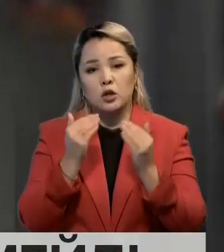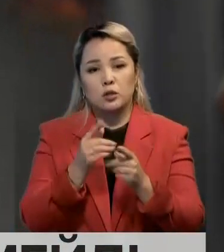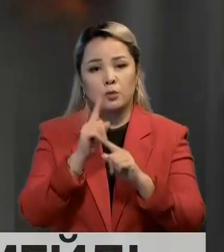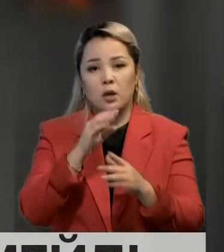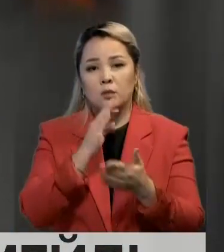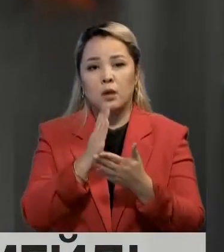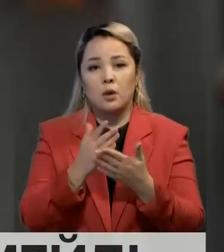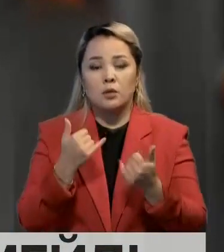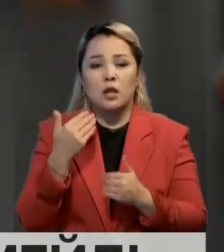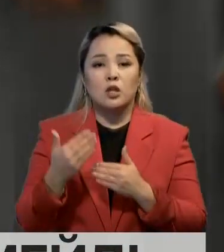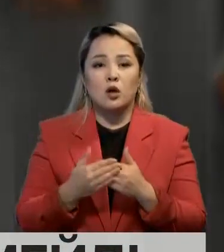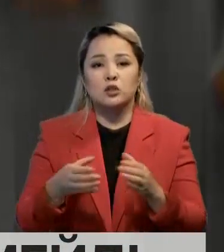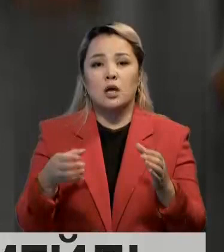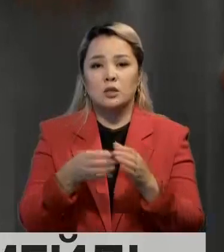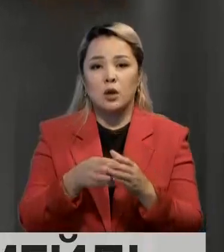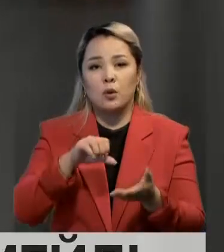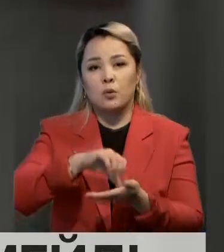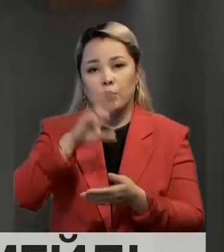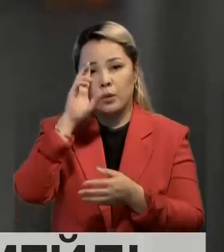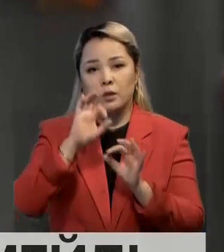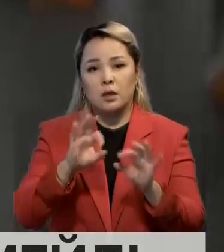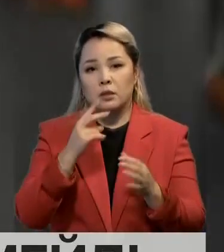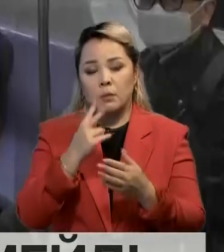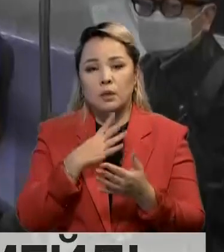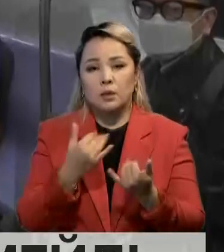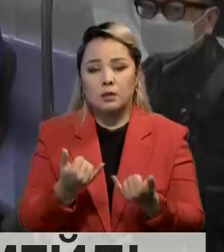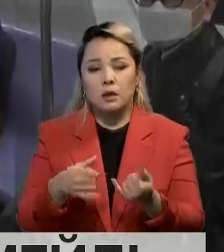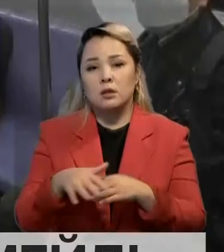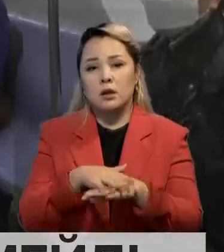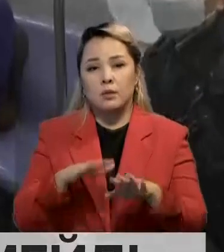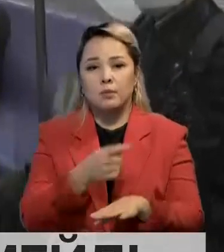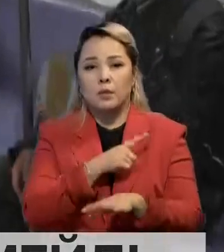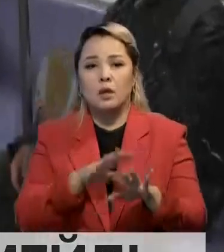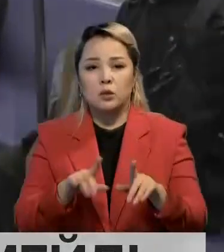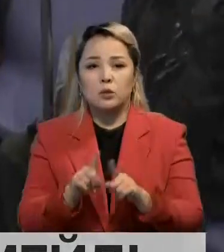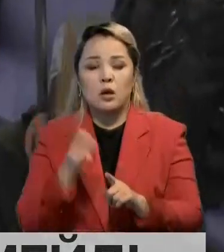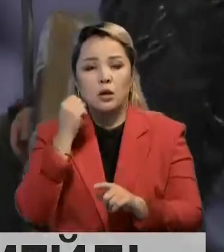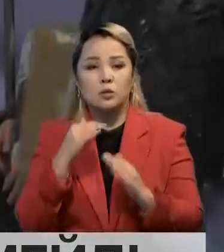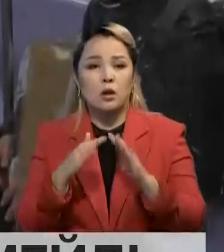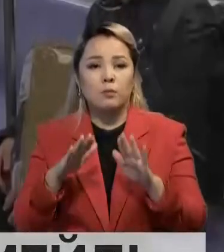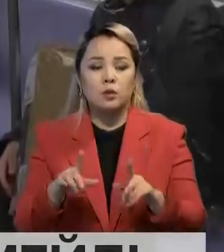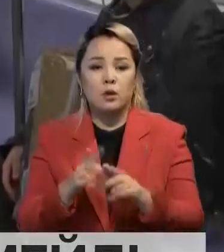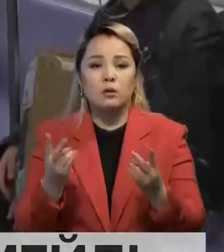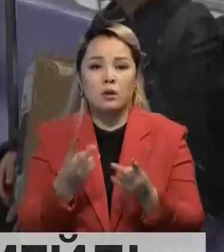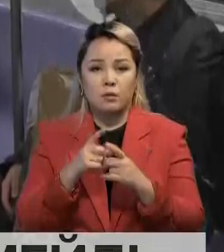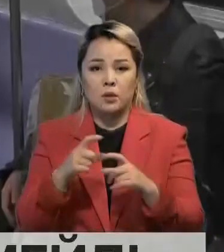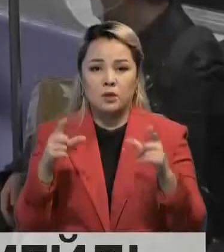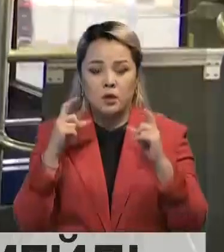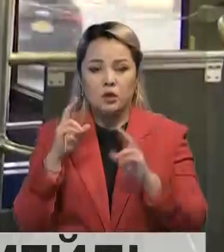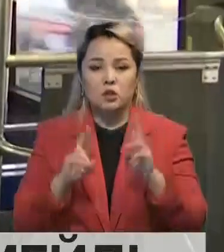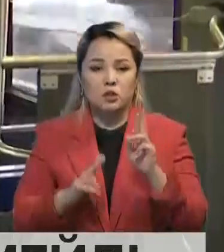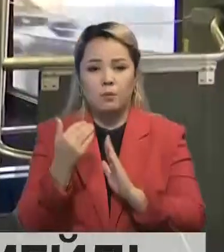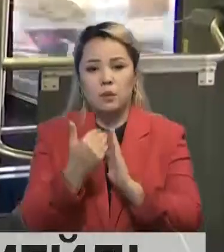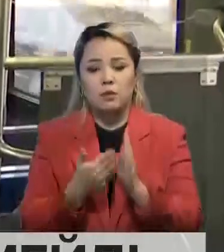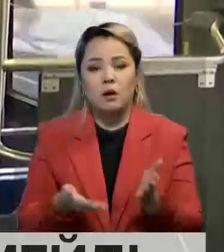болмайды. Бұл туралы таяуда штат губернатор мәлімдеді. Дегенмен ауруханалар мен емханаларда және қарттар үйлерінде әлі де маска тағу режимі сол